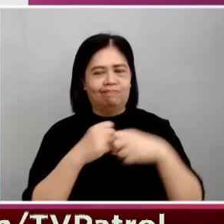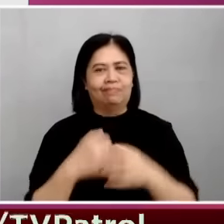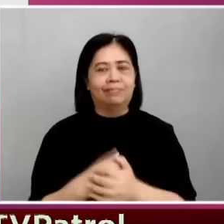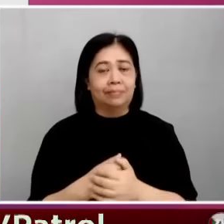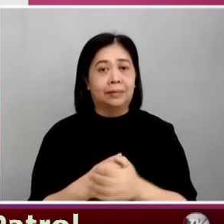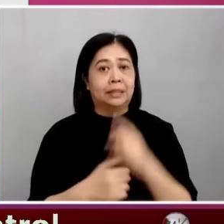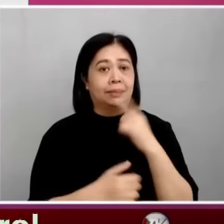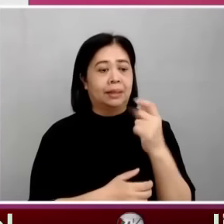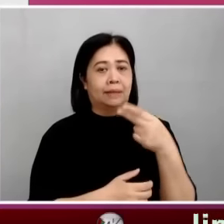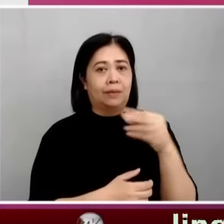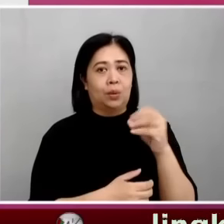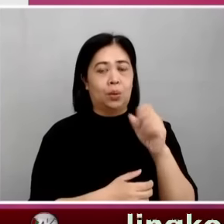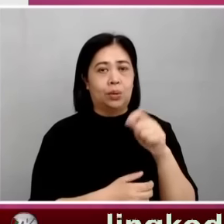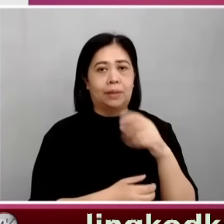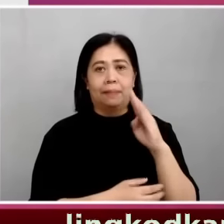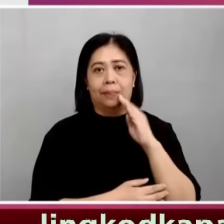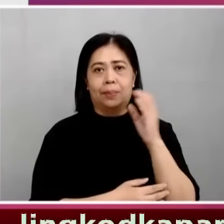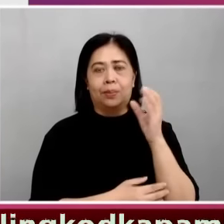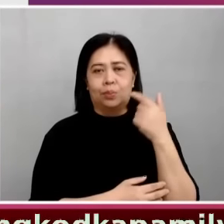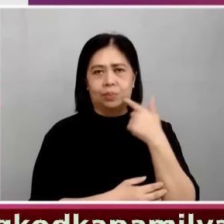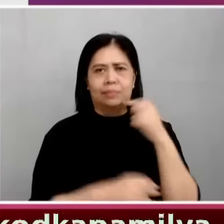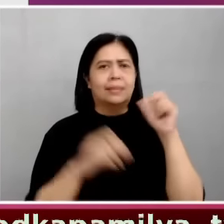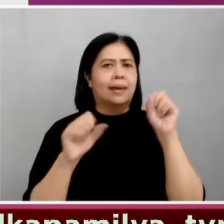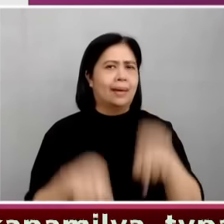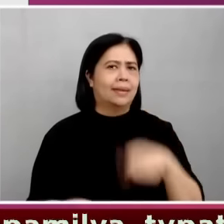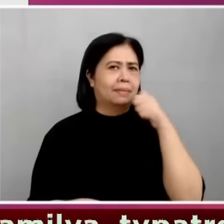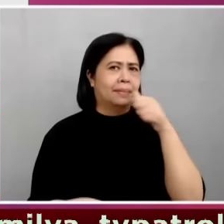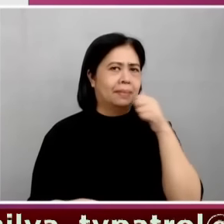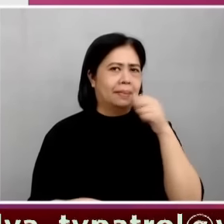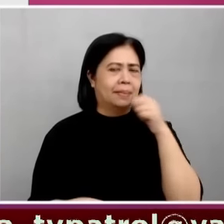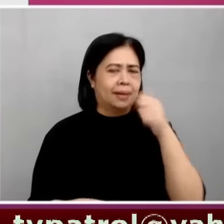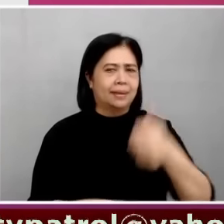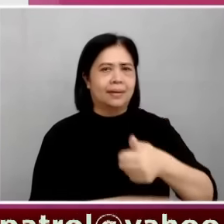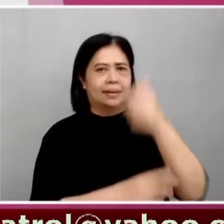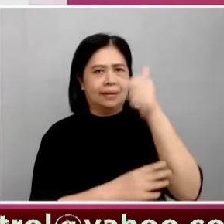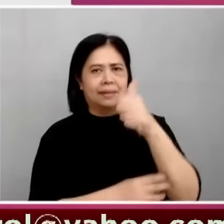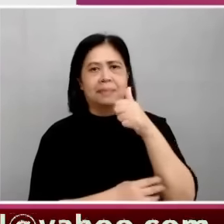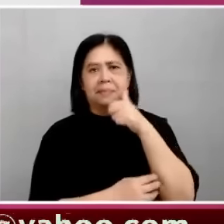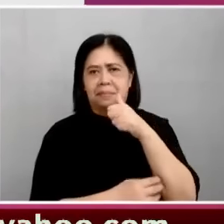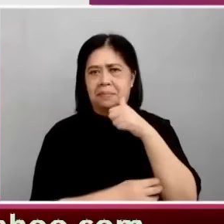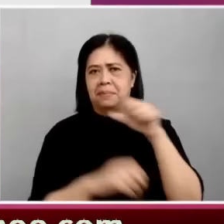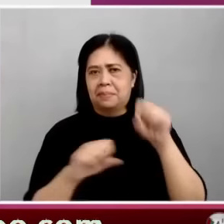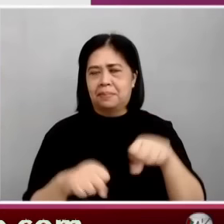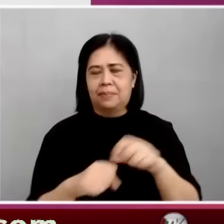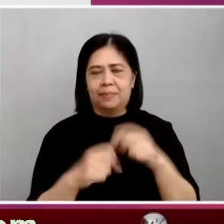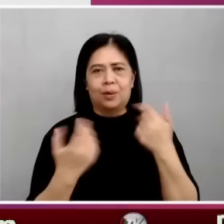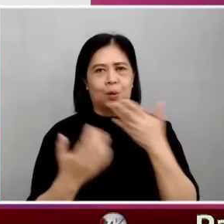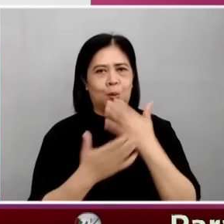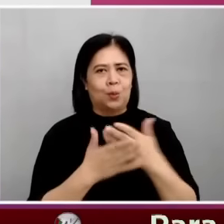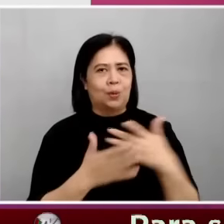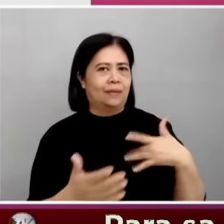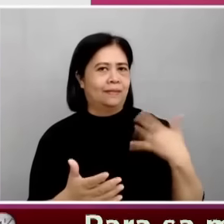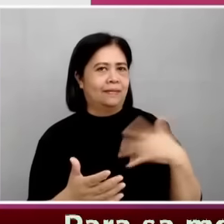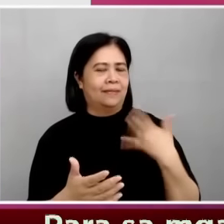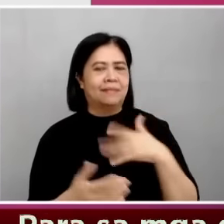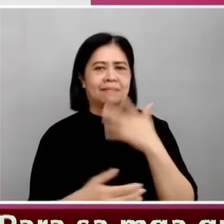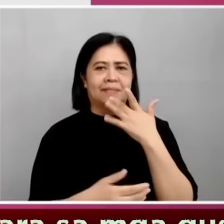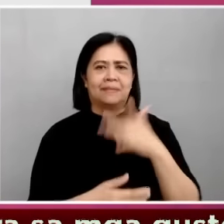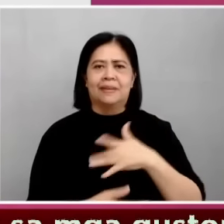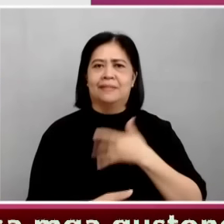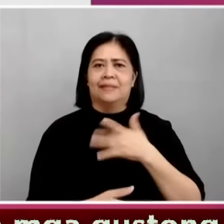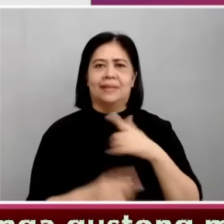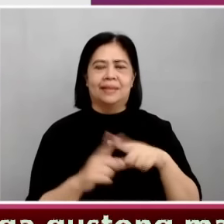host na si Bianca Gonzalez, kaya ng babae at magwawagi ang mga babae. Nakaka-good vibes naman at masarap sa pakiramdam